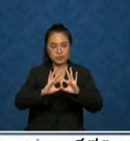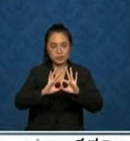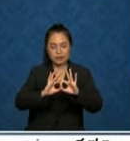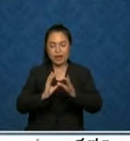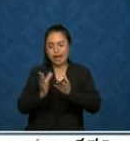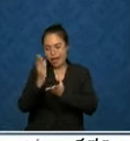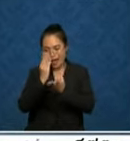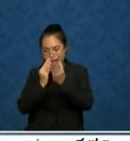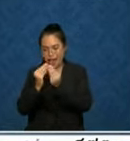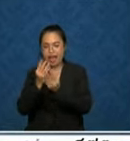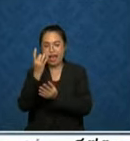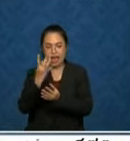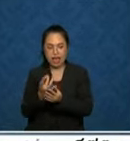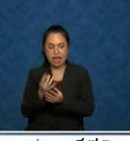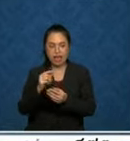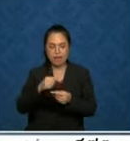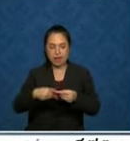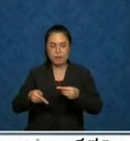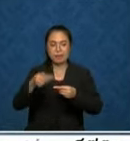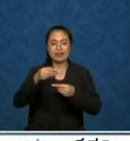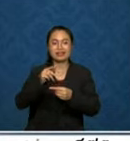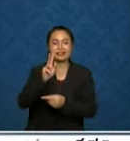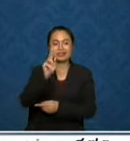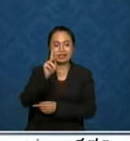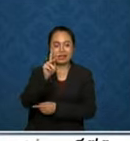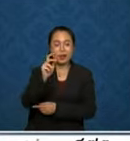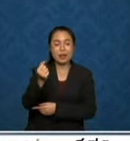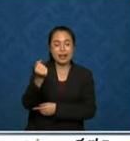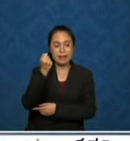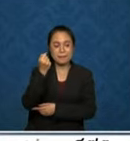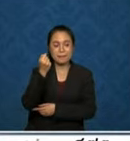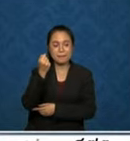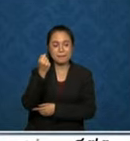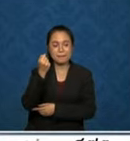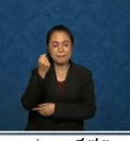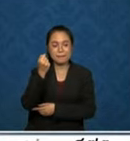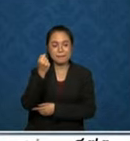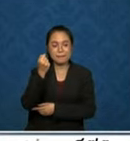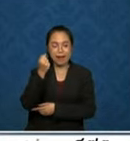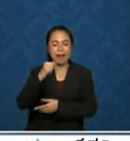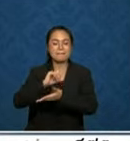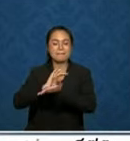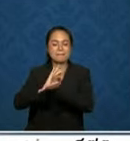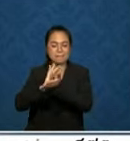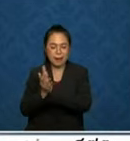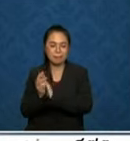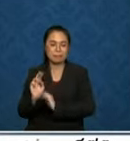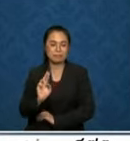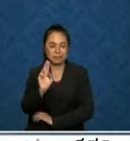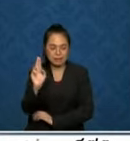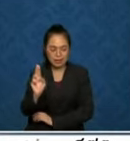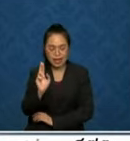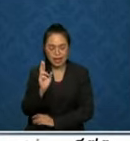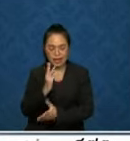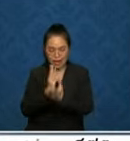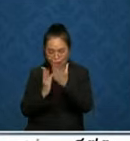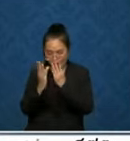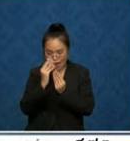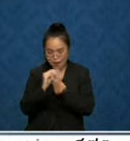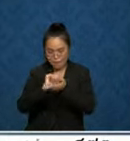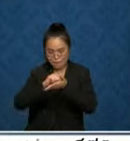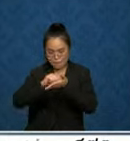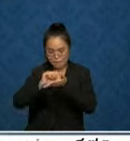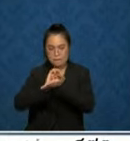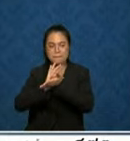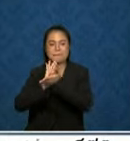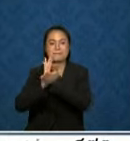ที่เรียนไปได้ถัดไปอีกเป็นเรื่องของการประยุกต์ใช้ค่ะจดจำแล้วเข้าใจแล้วก็สามารถที่จะนำเนื้อหาที่เราเรียนมาเนี่ยไปประยุกต์